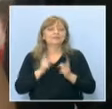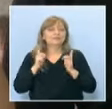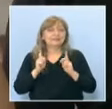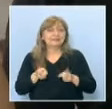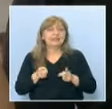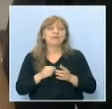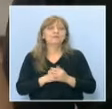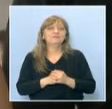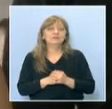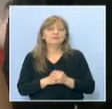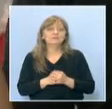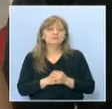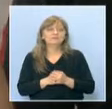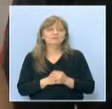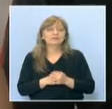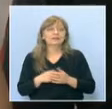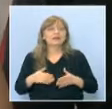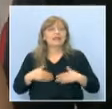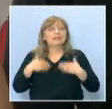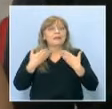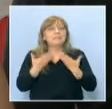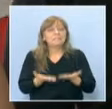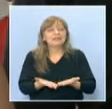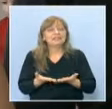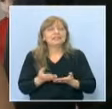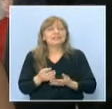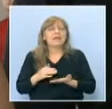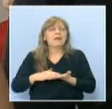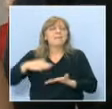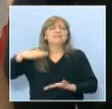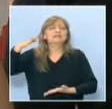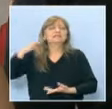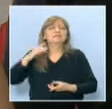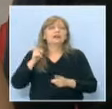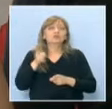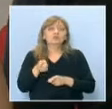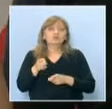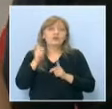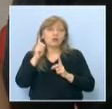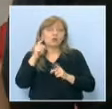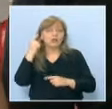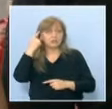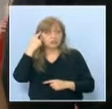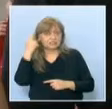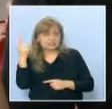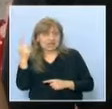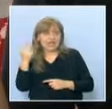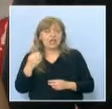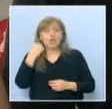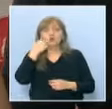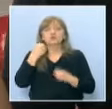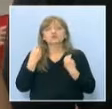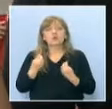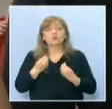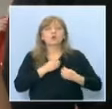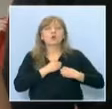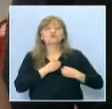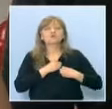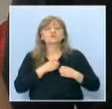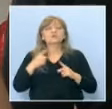трябва да предаде максимално това, което той е научил и знае, с добро чувство за такт и